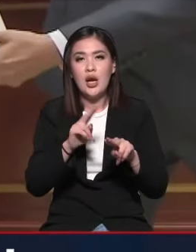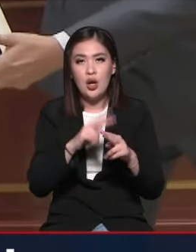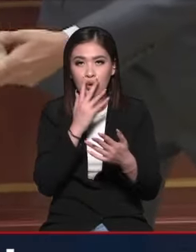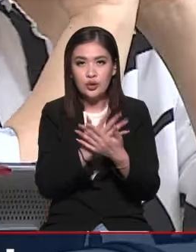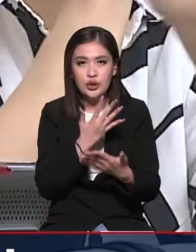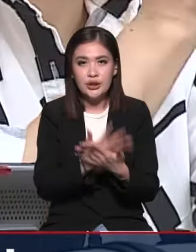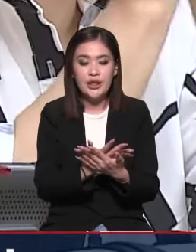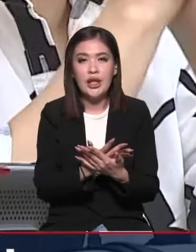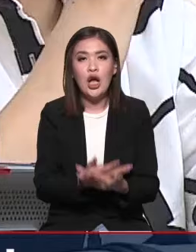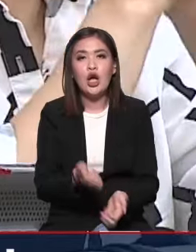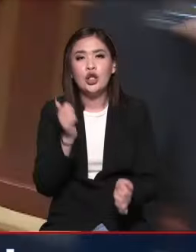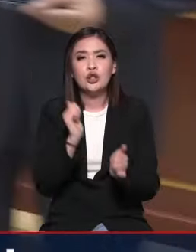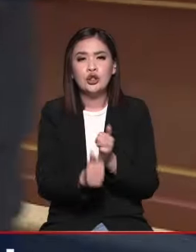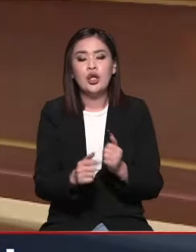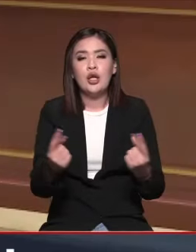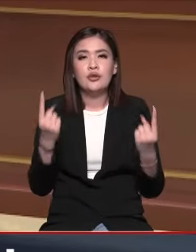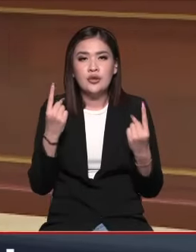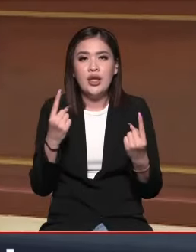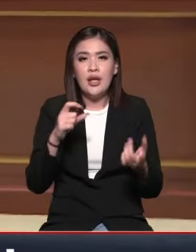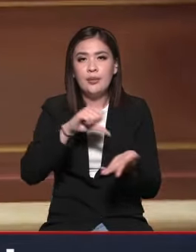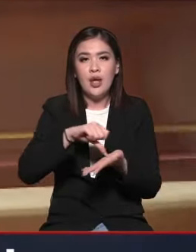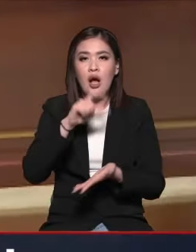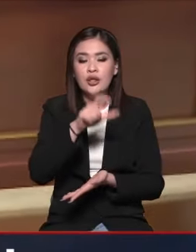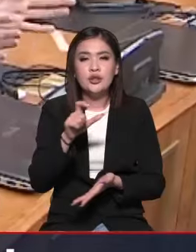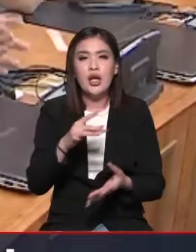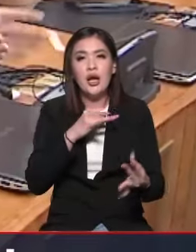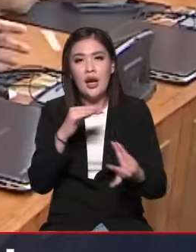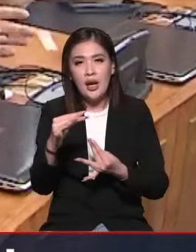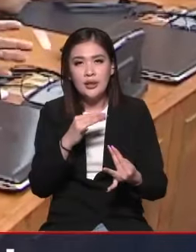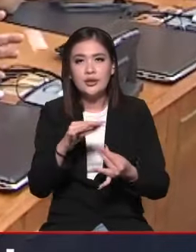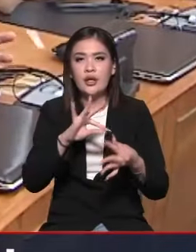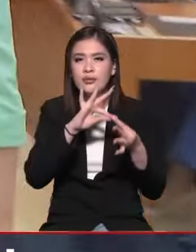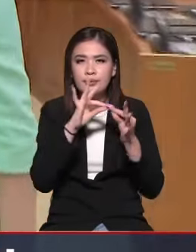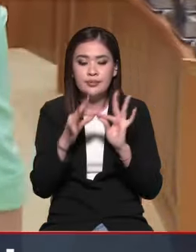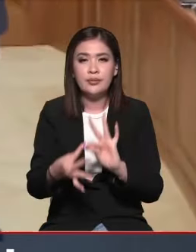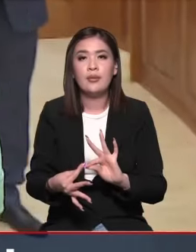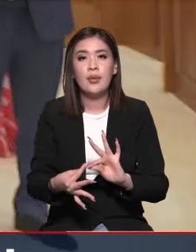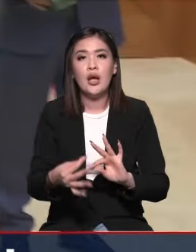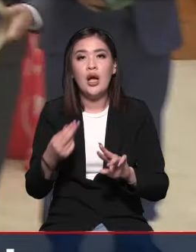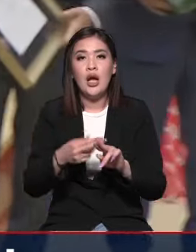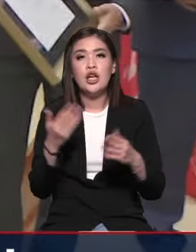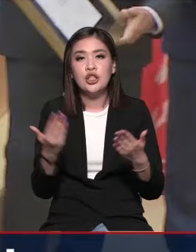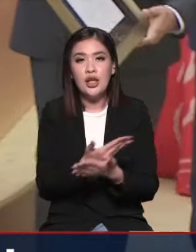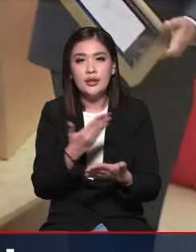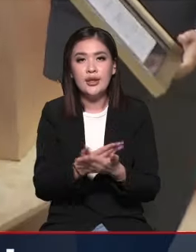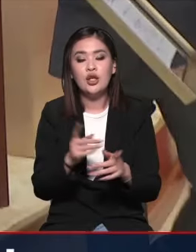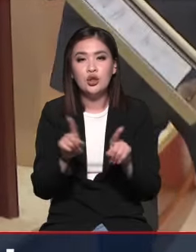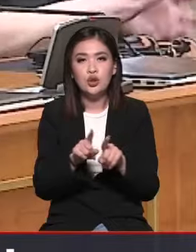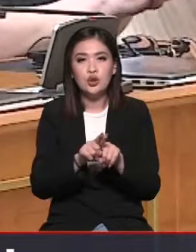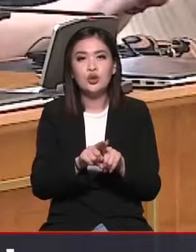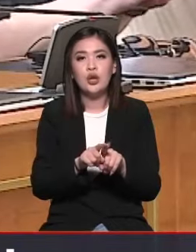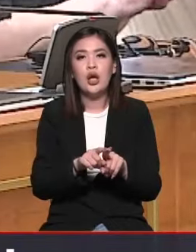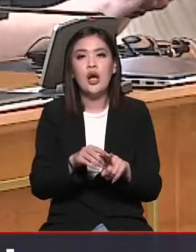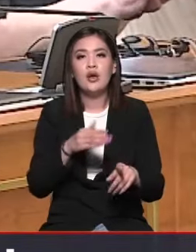трансляцияланады. Күннің ең өзекті мәселесі спикерлердің сұхбатымен кеңінен талданады. Бұған қоса жаңалықтарда сараптама